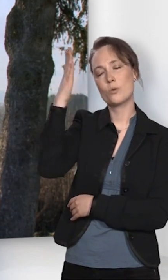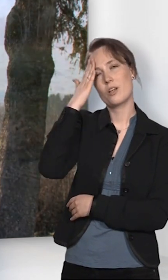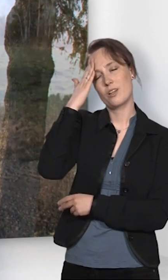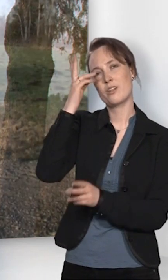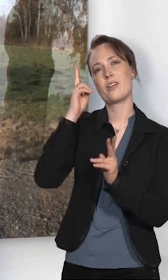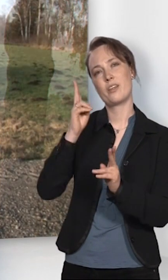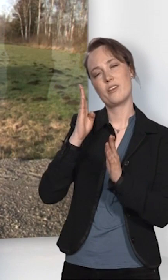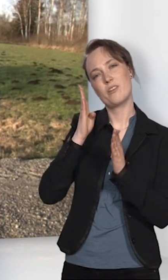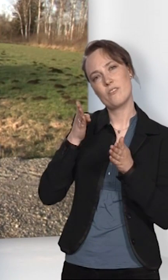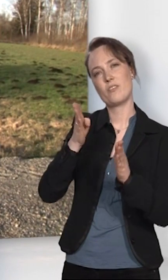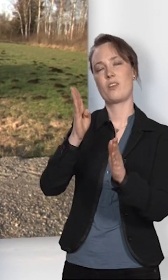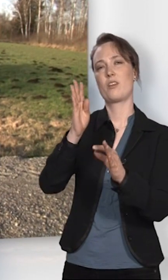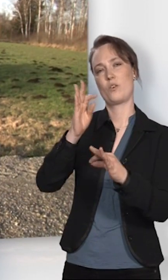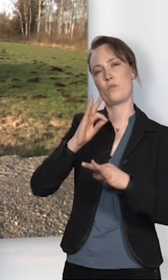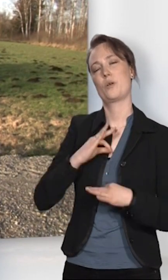mich.